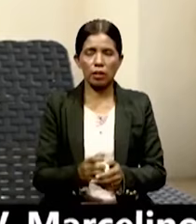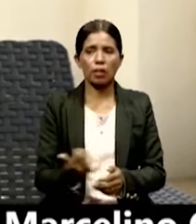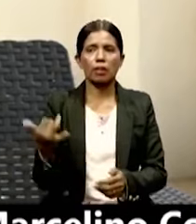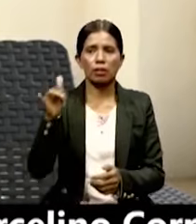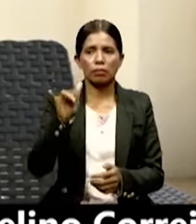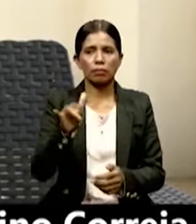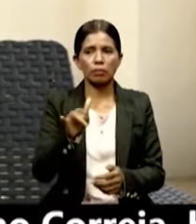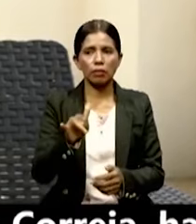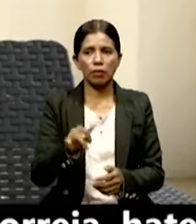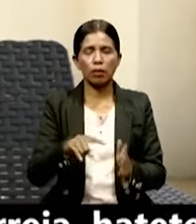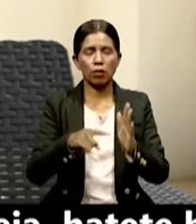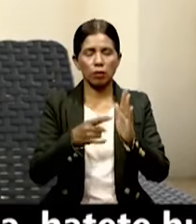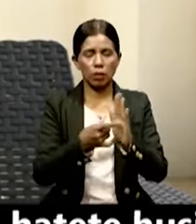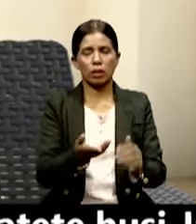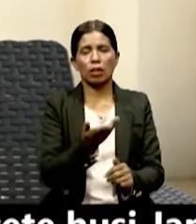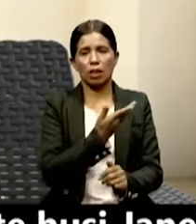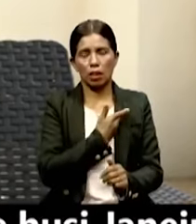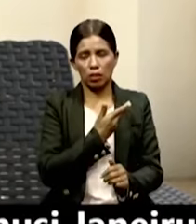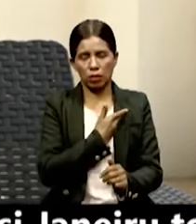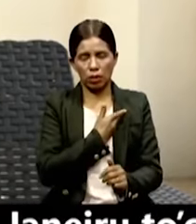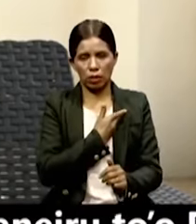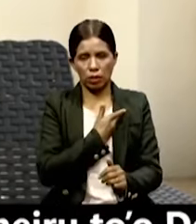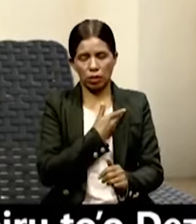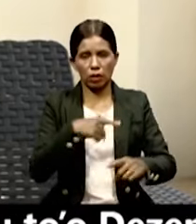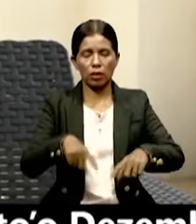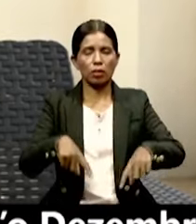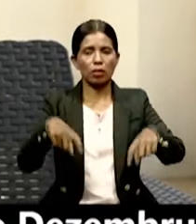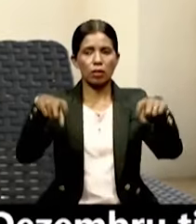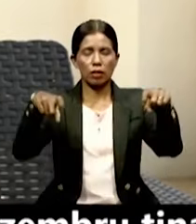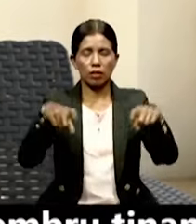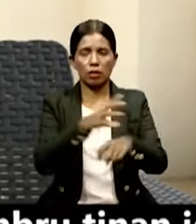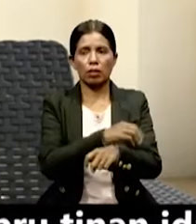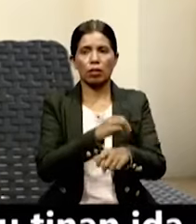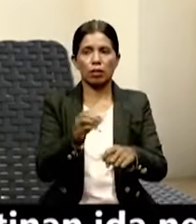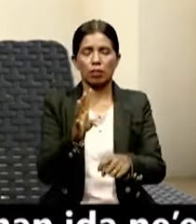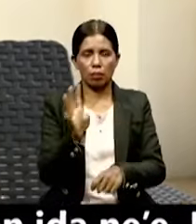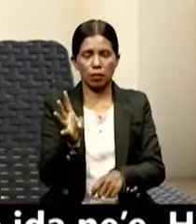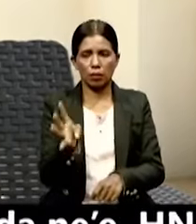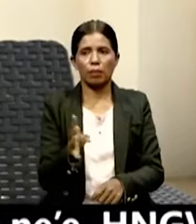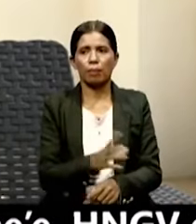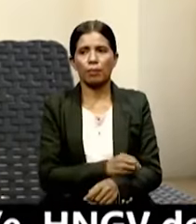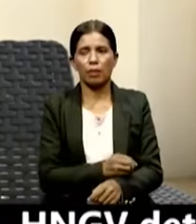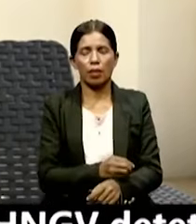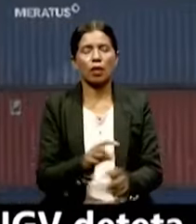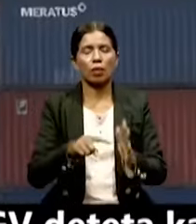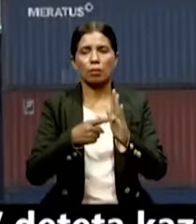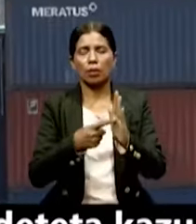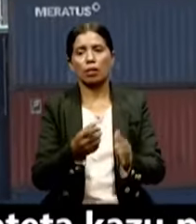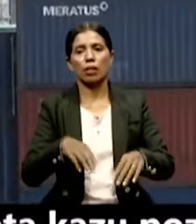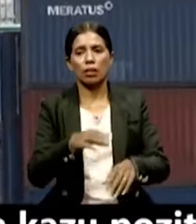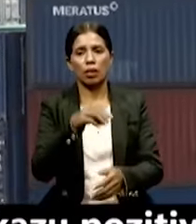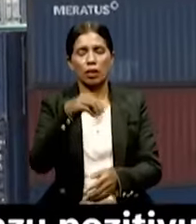ke presu hahu saitan falunu si kontentor be 20 bato 40 ini mulai sai.